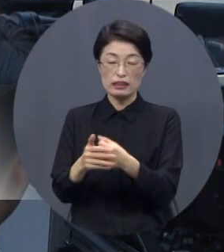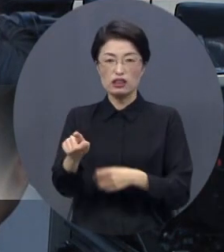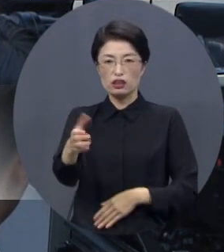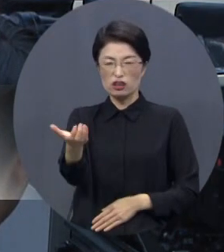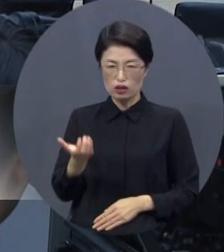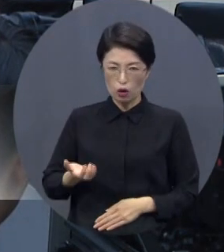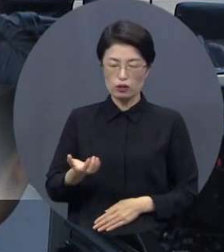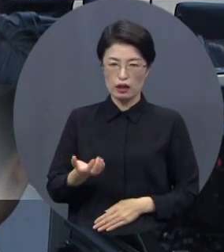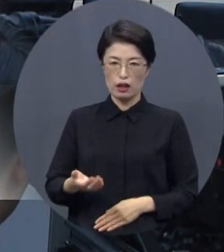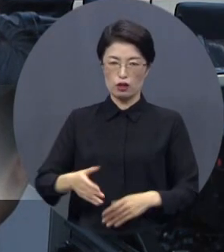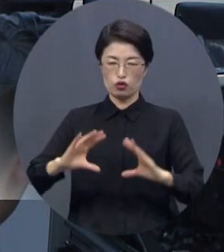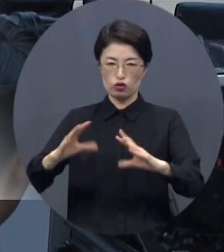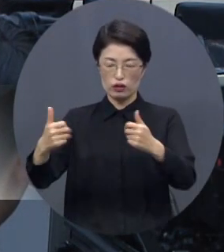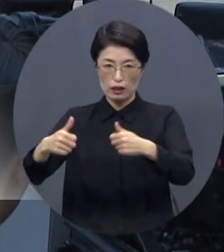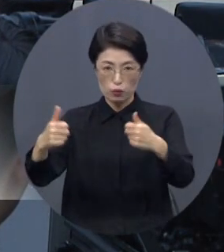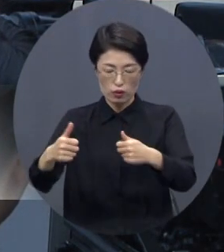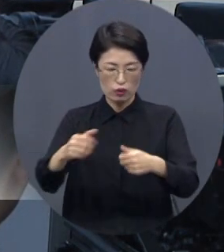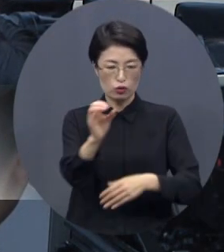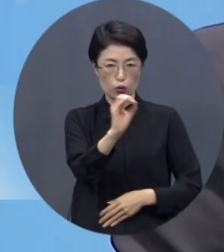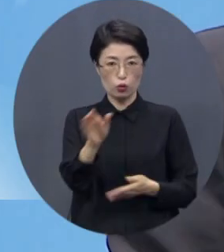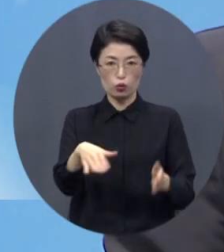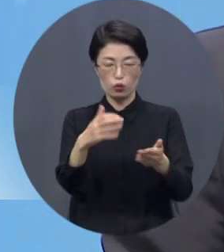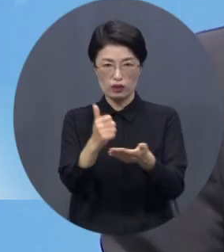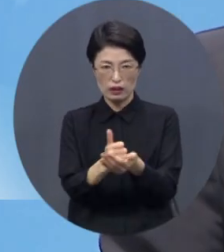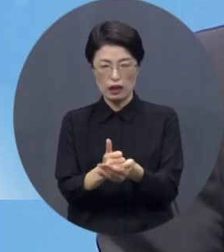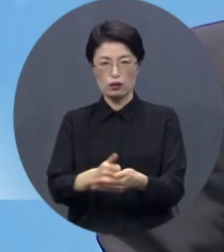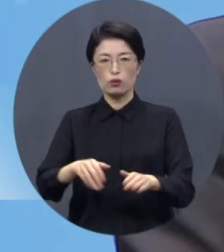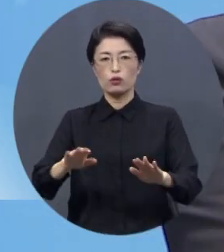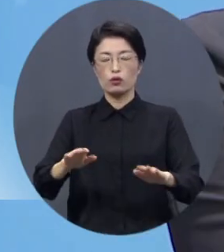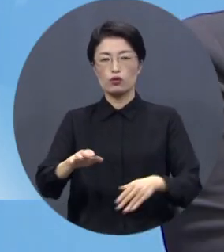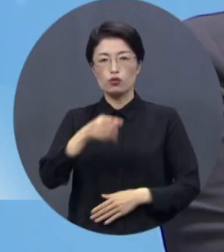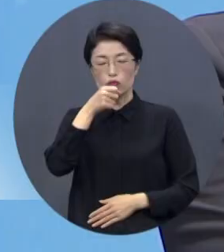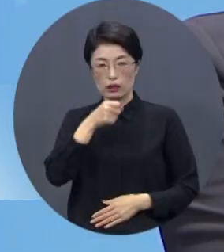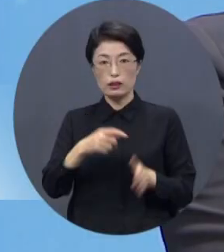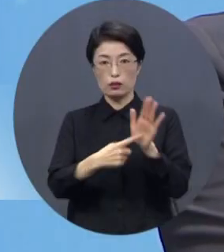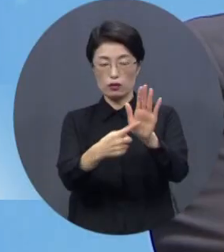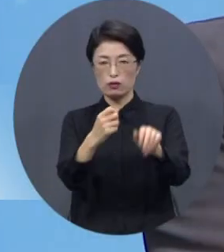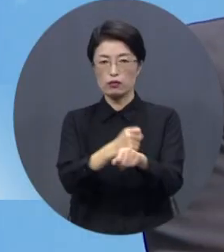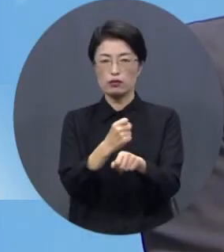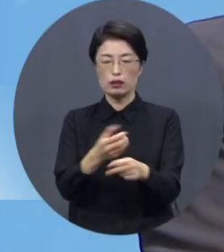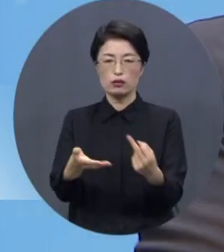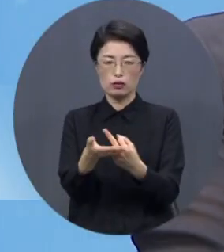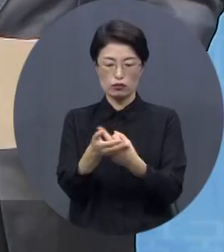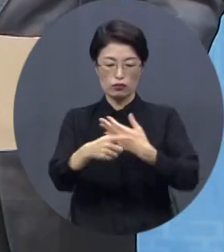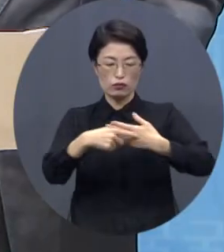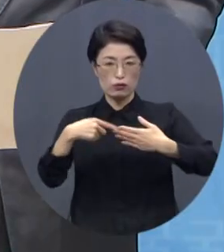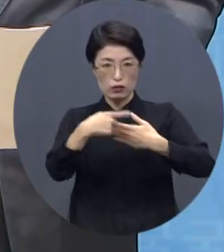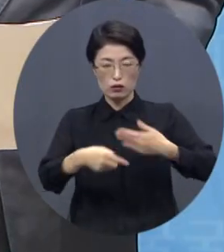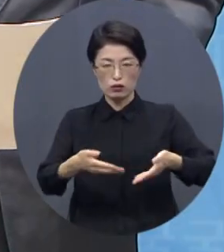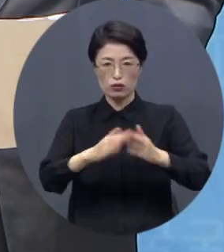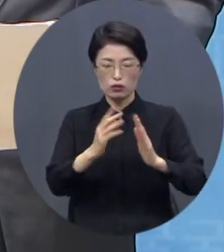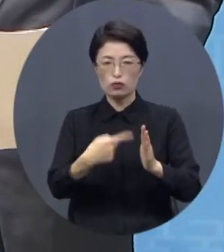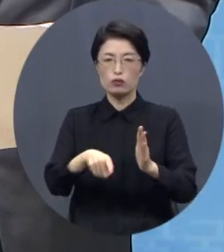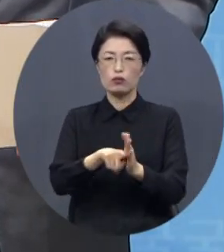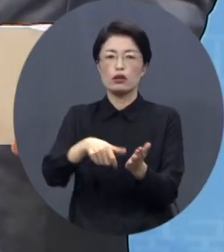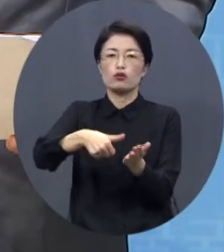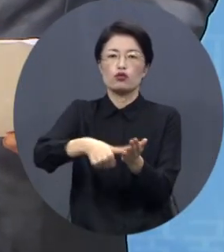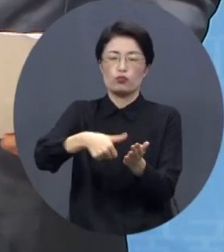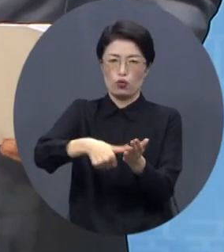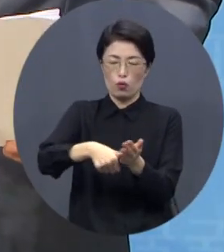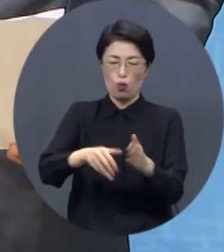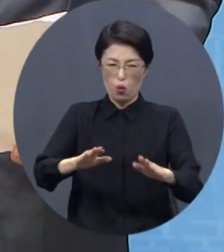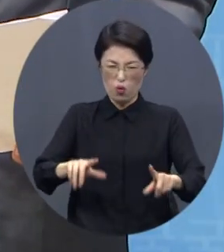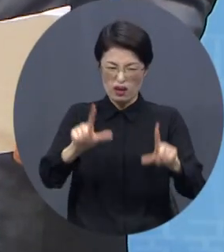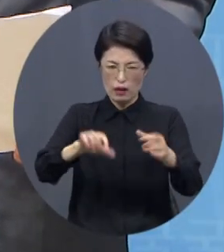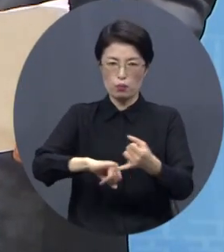국회의원들은 국회 소통관에서 기자 회견을 열고 제주형 기초자치 단체 설치를 위한 주민 투표의 연내 실시를